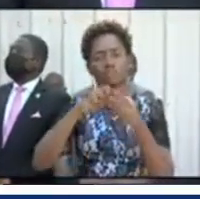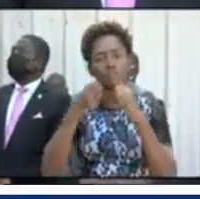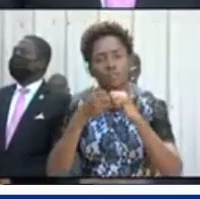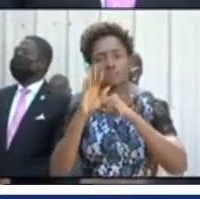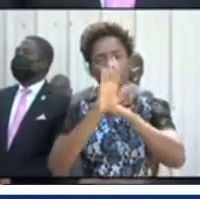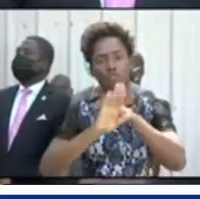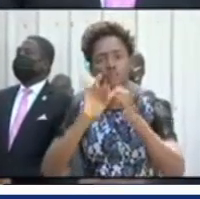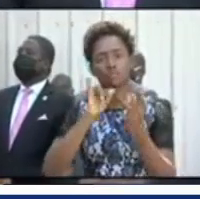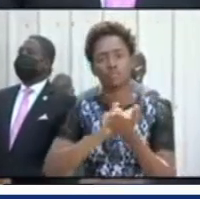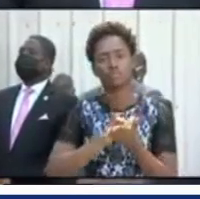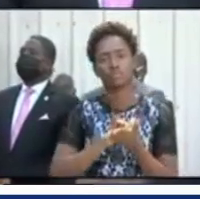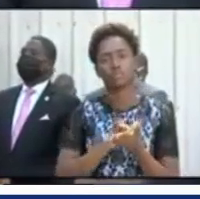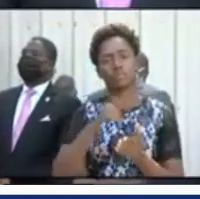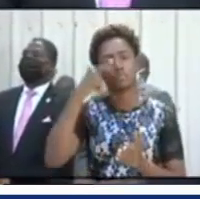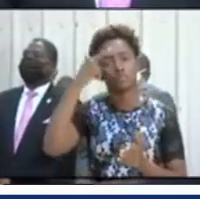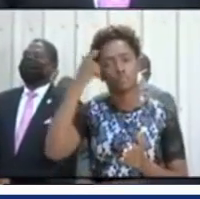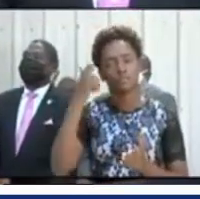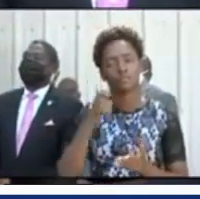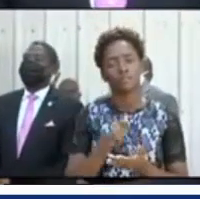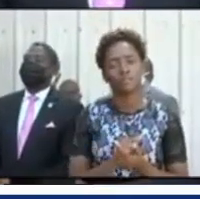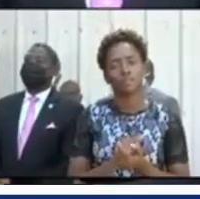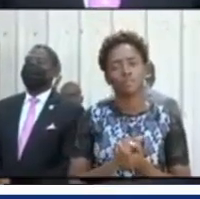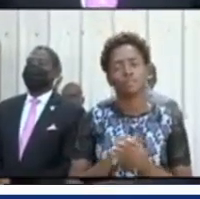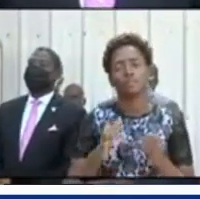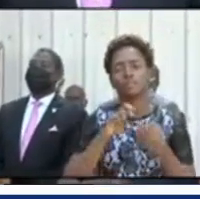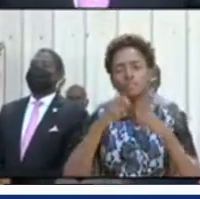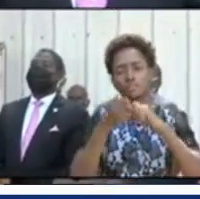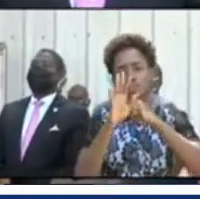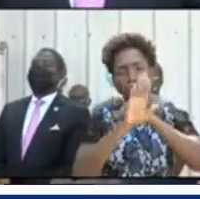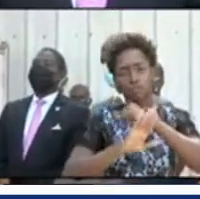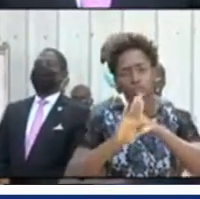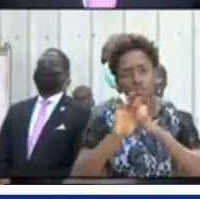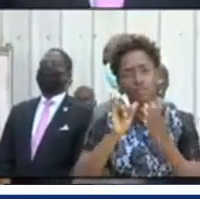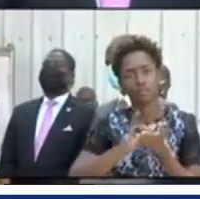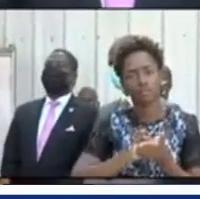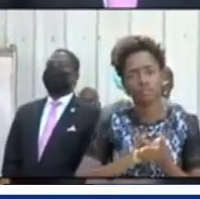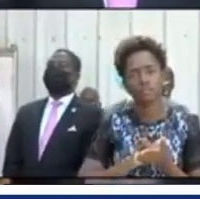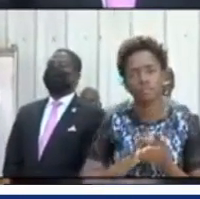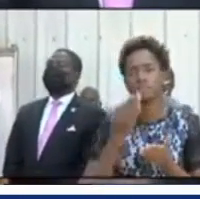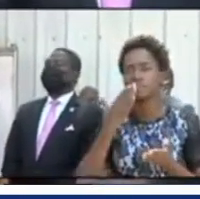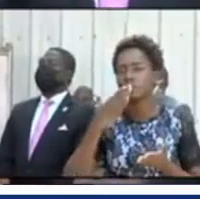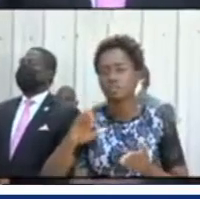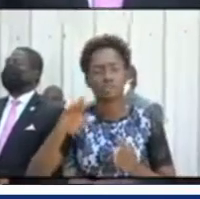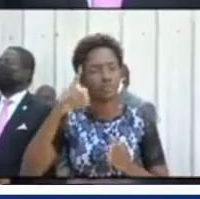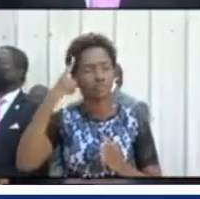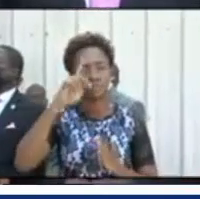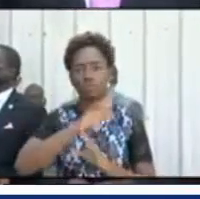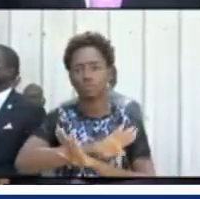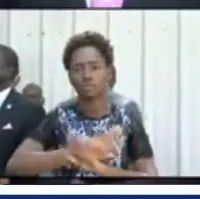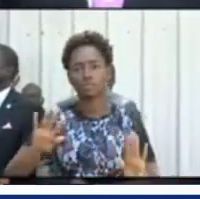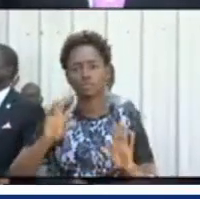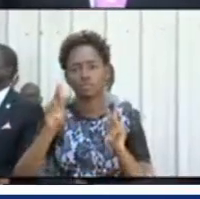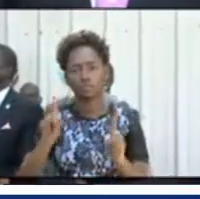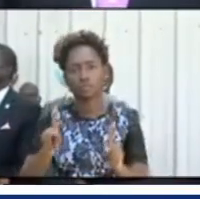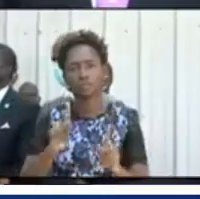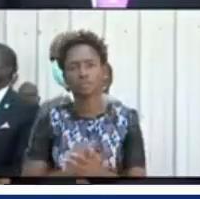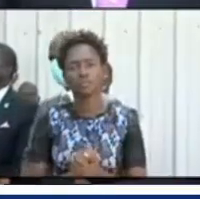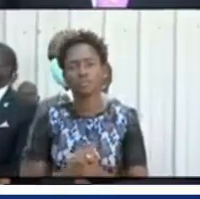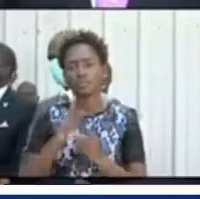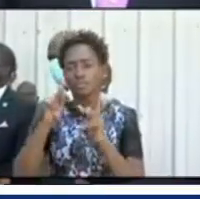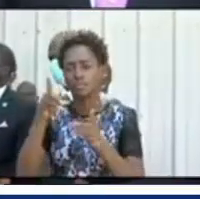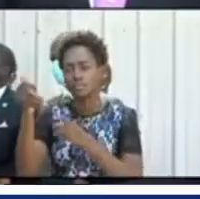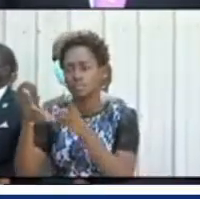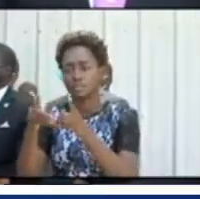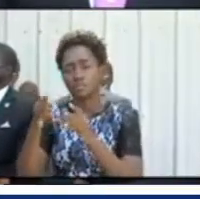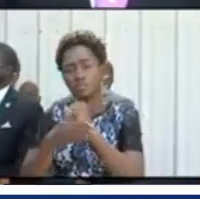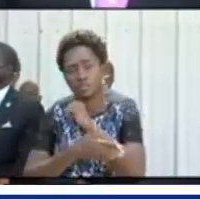ça parce que insécurité a n'est pas bon pour personne nous même qui dirigeons le pays